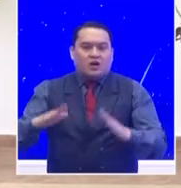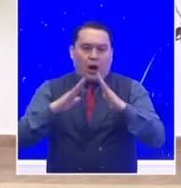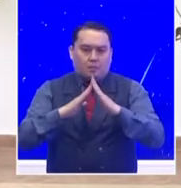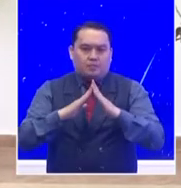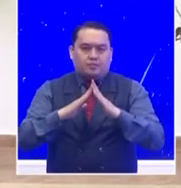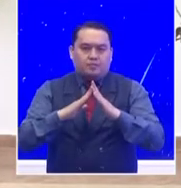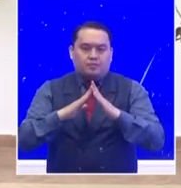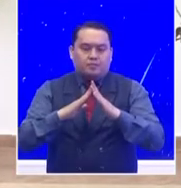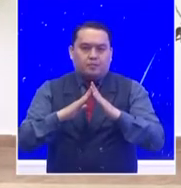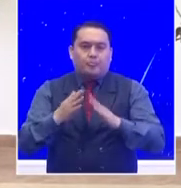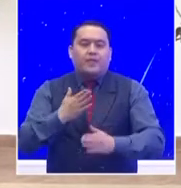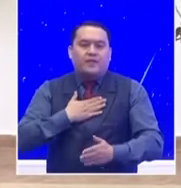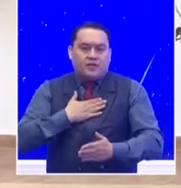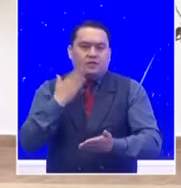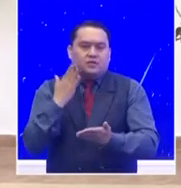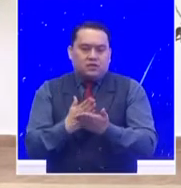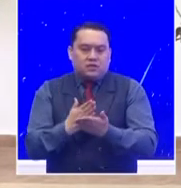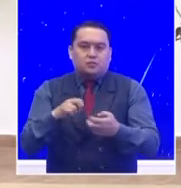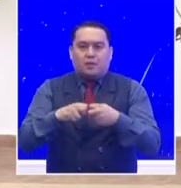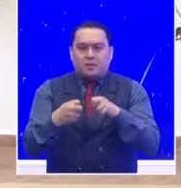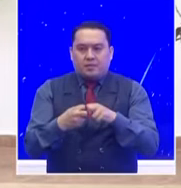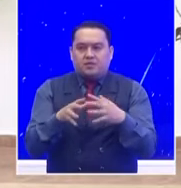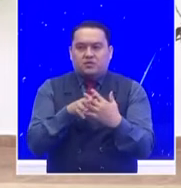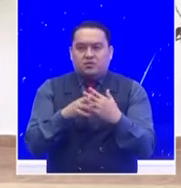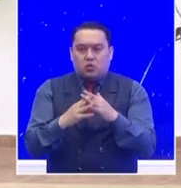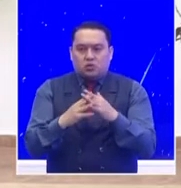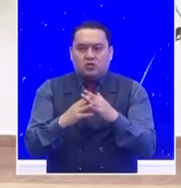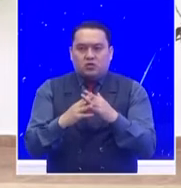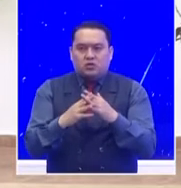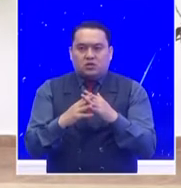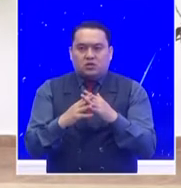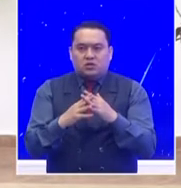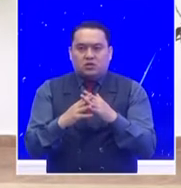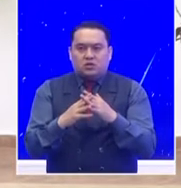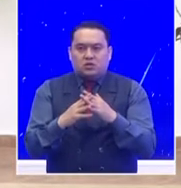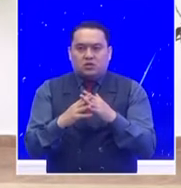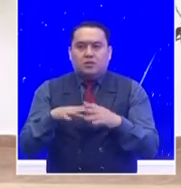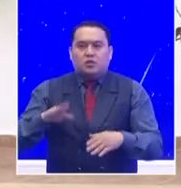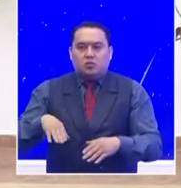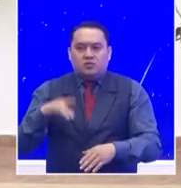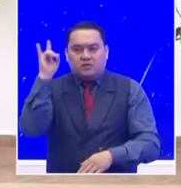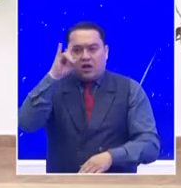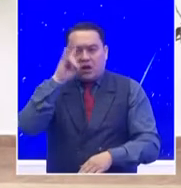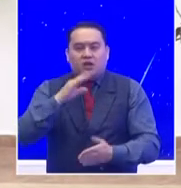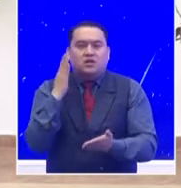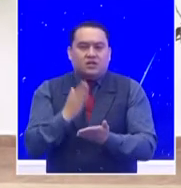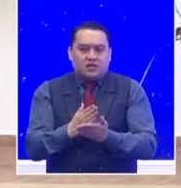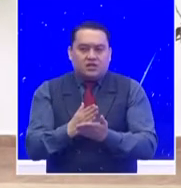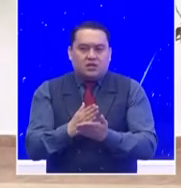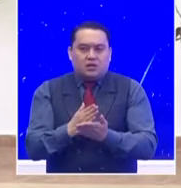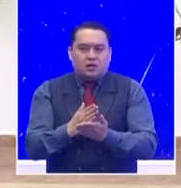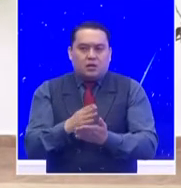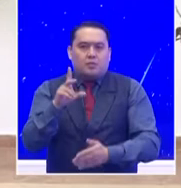по воде есть проблемы в Лепсинском поселке, потом в Сарханте тоже есть. Вот